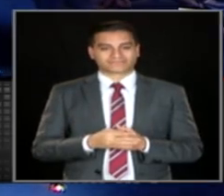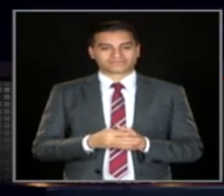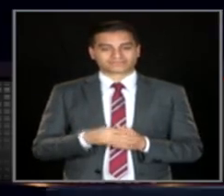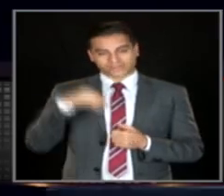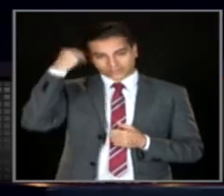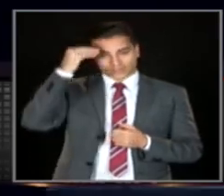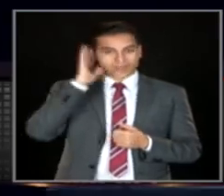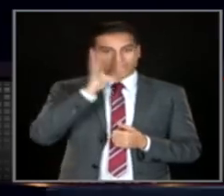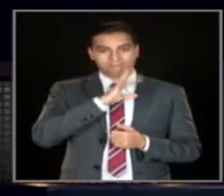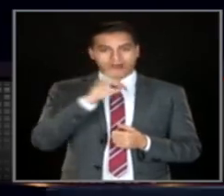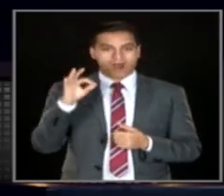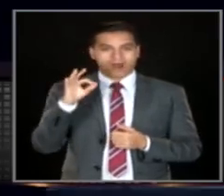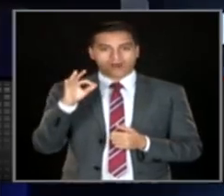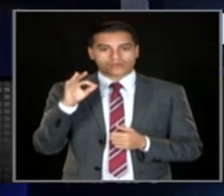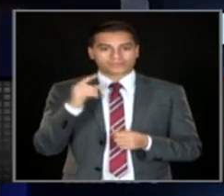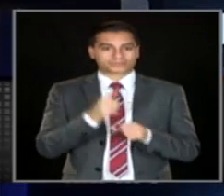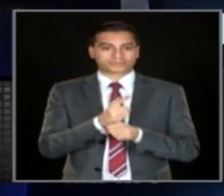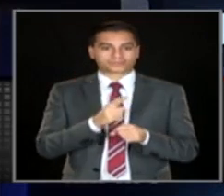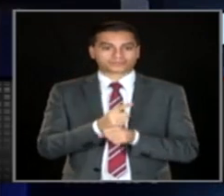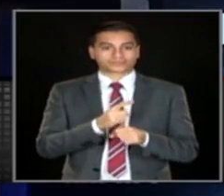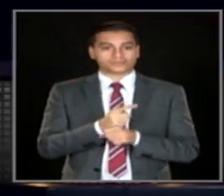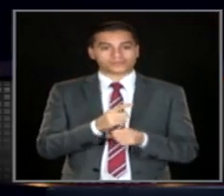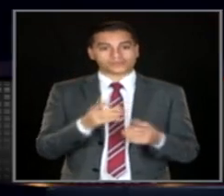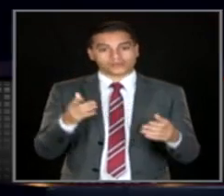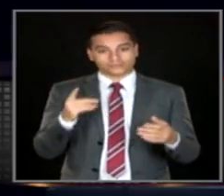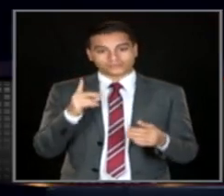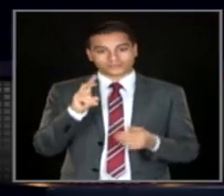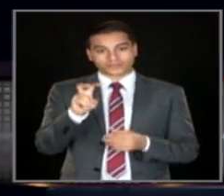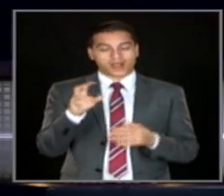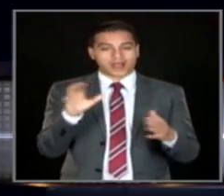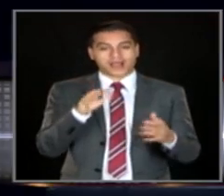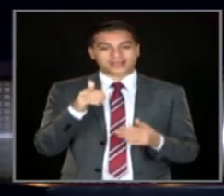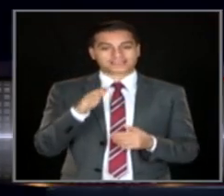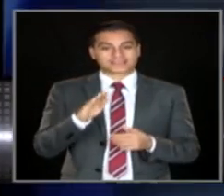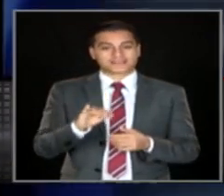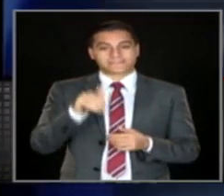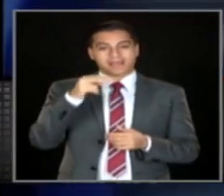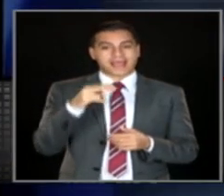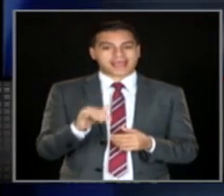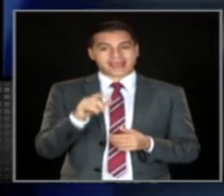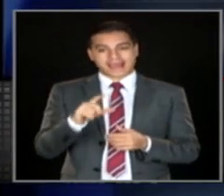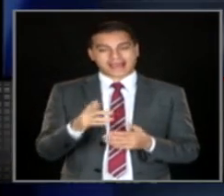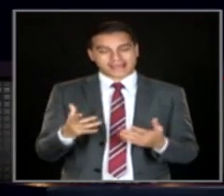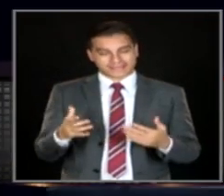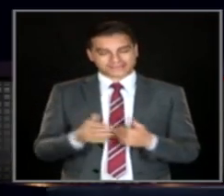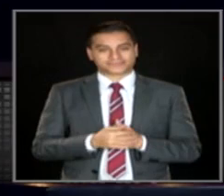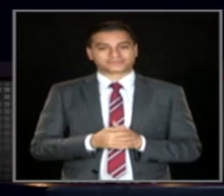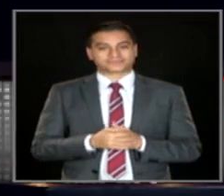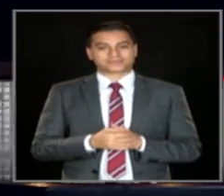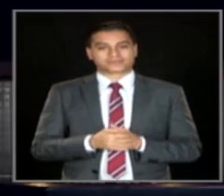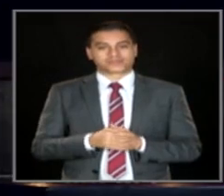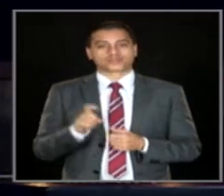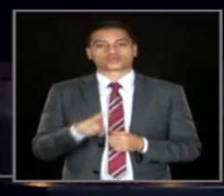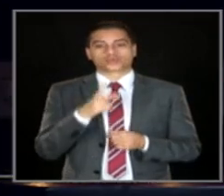شيخ المحللين، اوه طه اسماعيل، الكابتن طه اسماعيل، هارد لك.